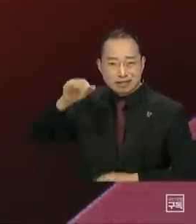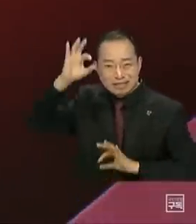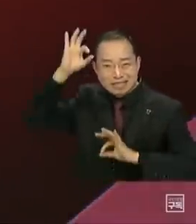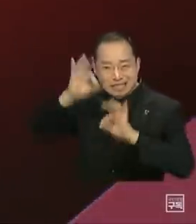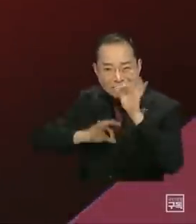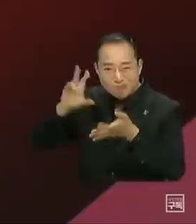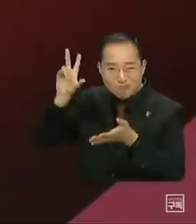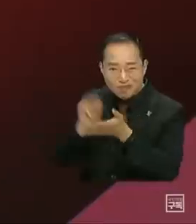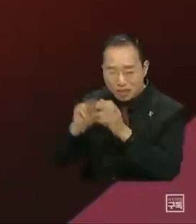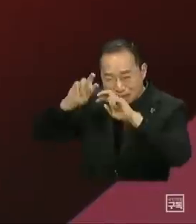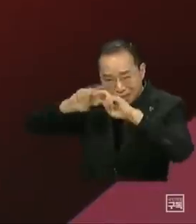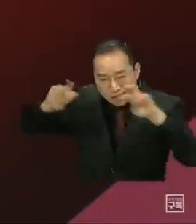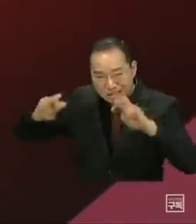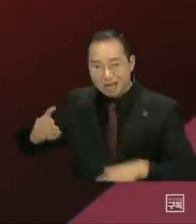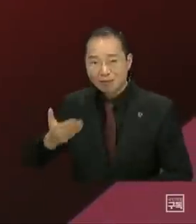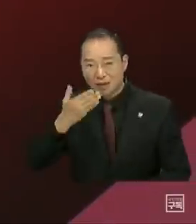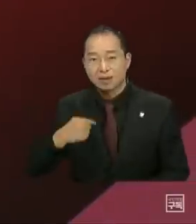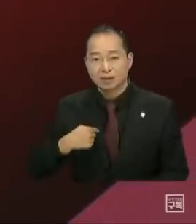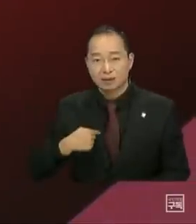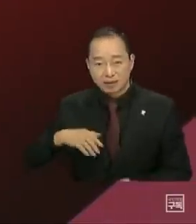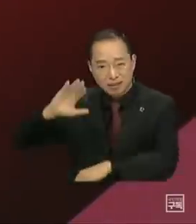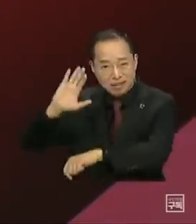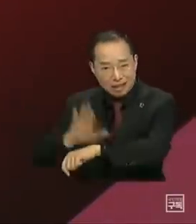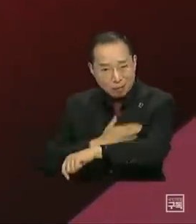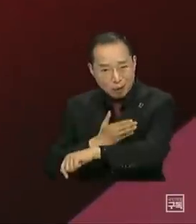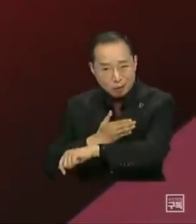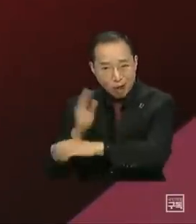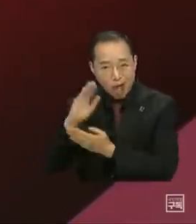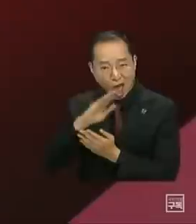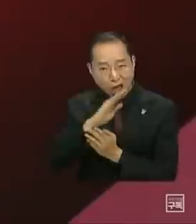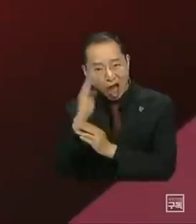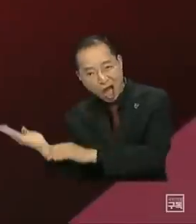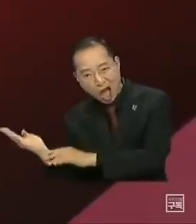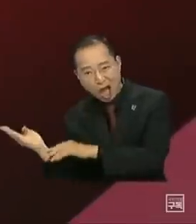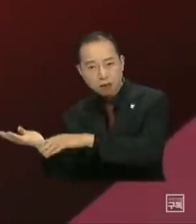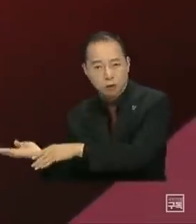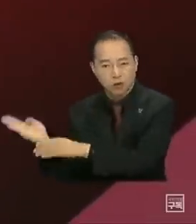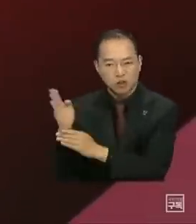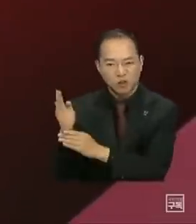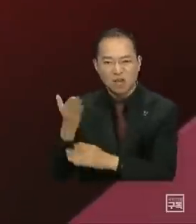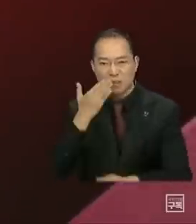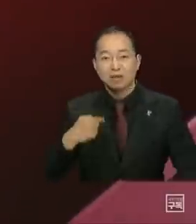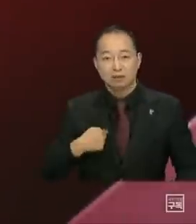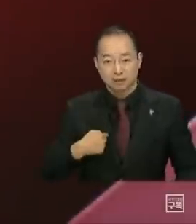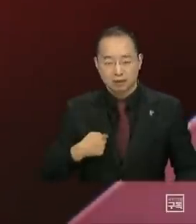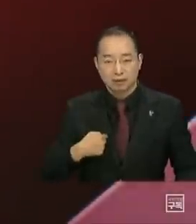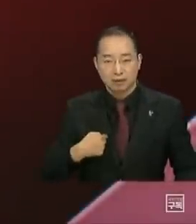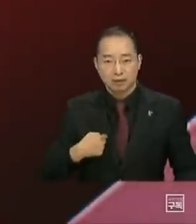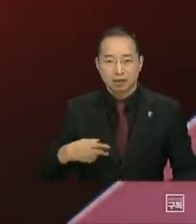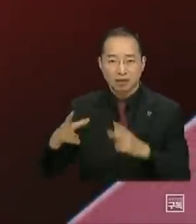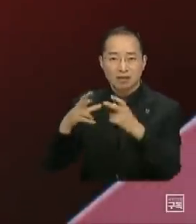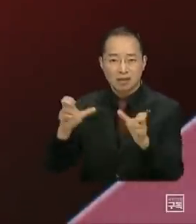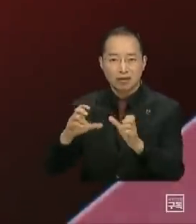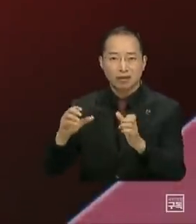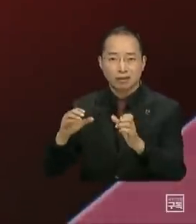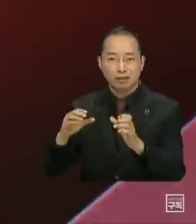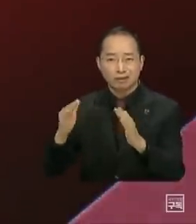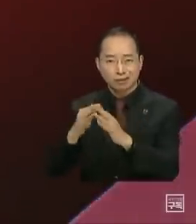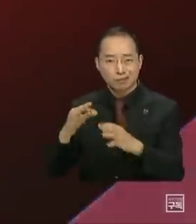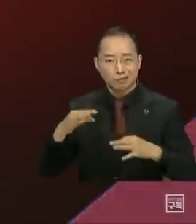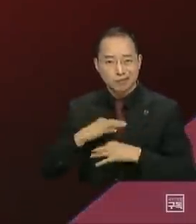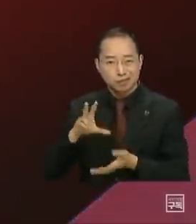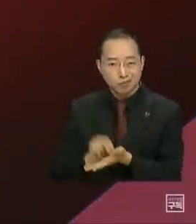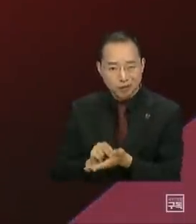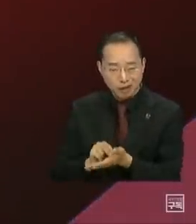낱낱이 파헤치고 잘못된 정책을 바로잡고 나라를 정상화시키겠습니다. 대장동 부동산 비리를